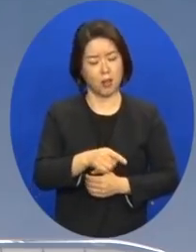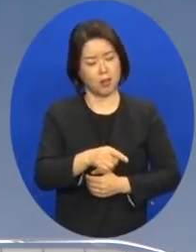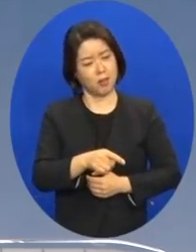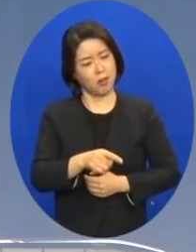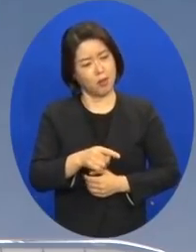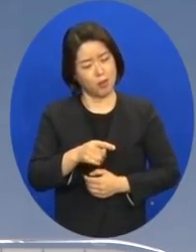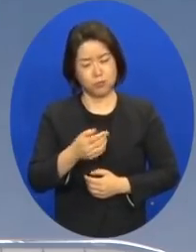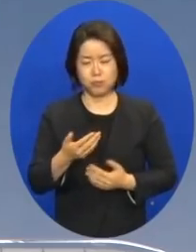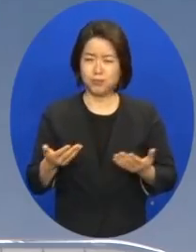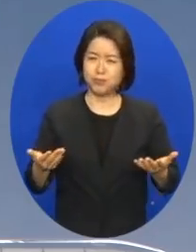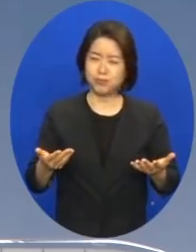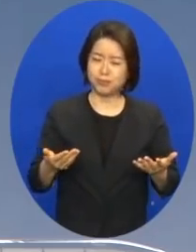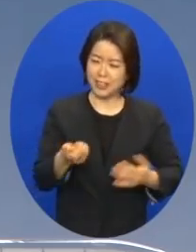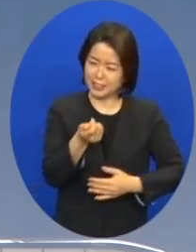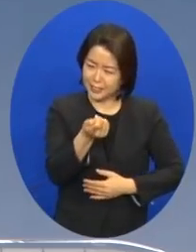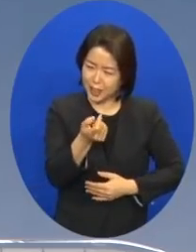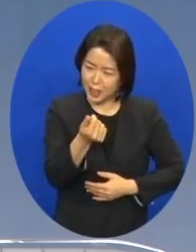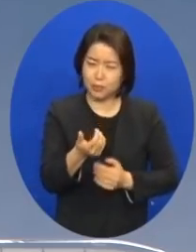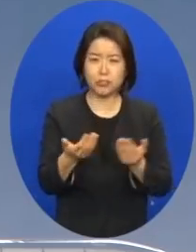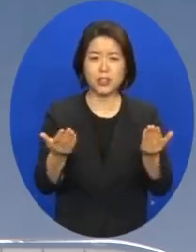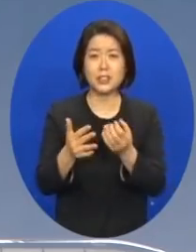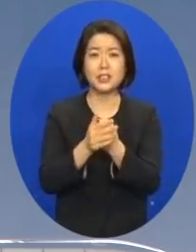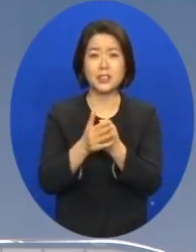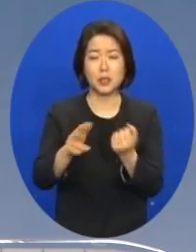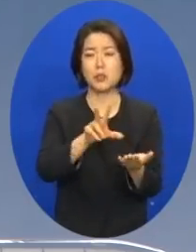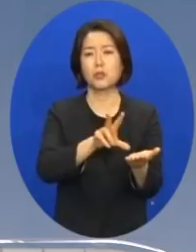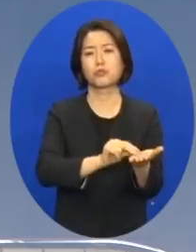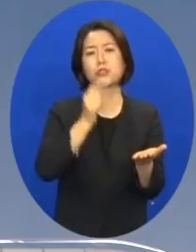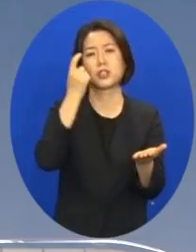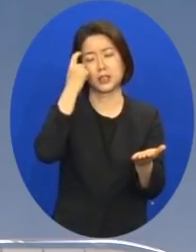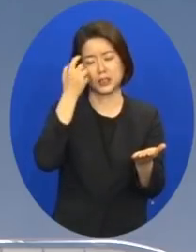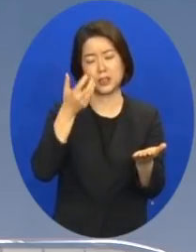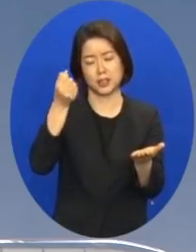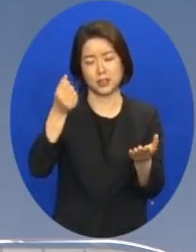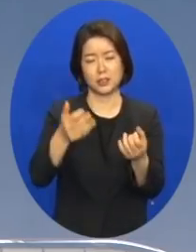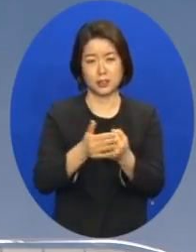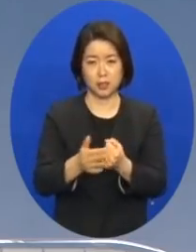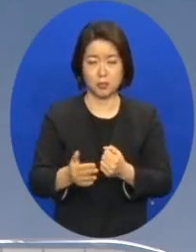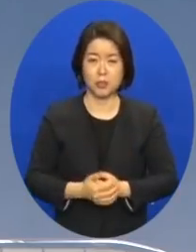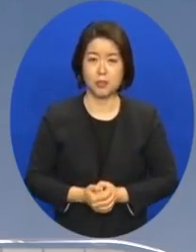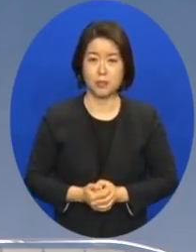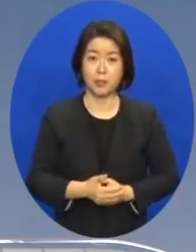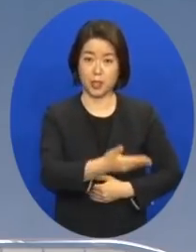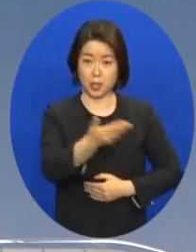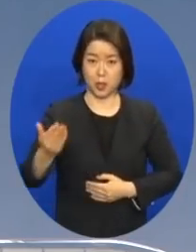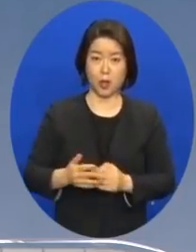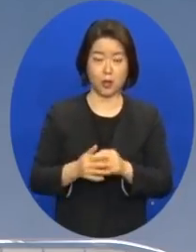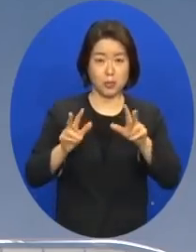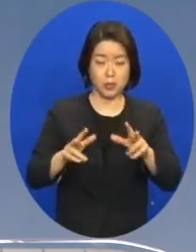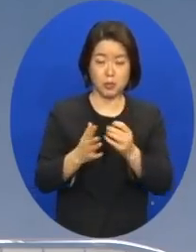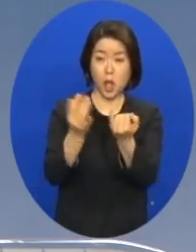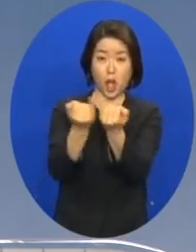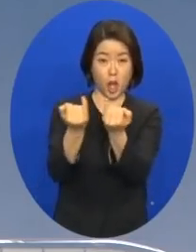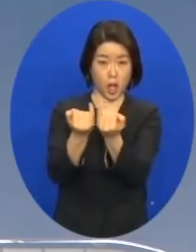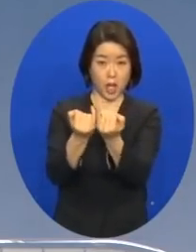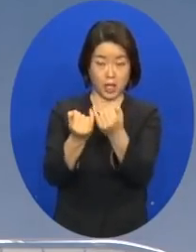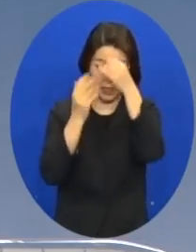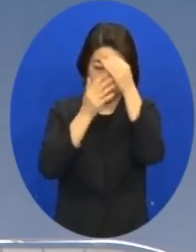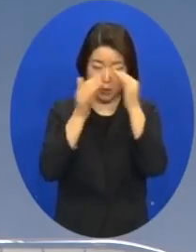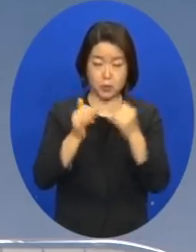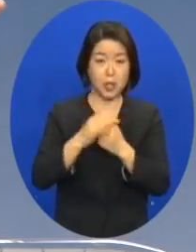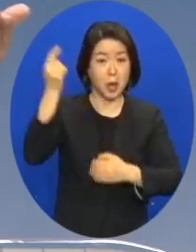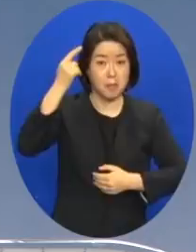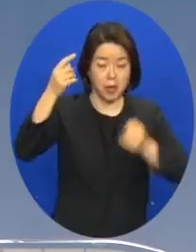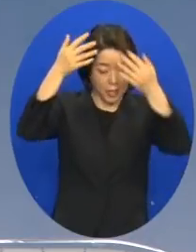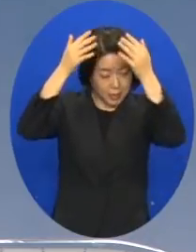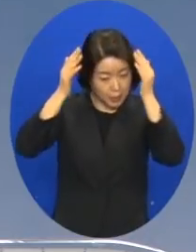어처구니 없이 아무것도 아닌 것 같은 문제라고 여겨졌기 때문입니다. 여러분, 지금 여성도님들이 머리에